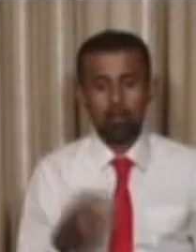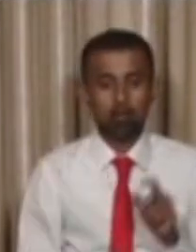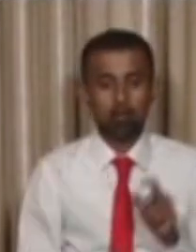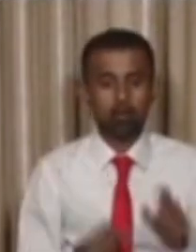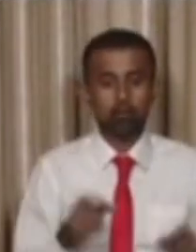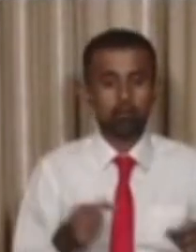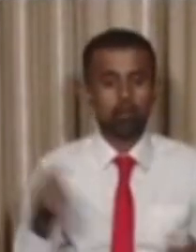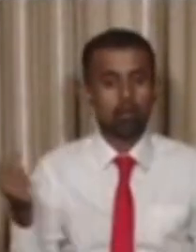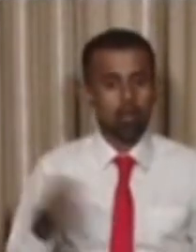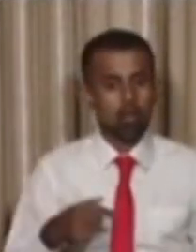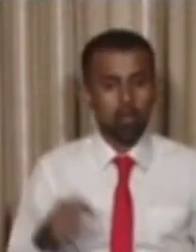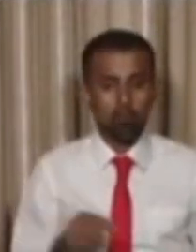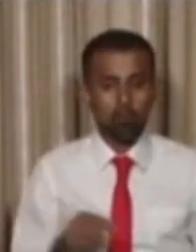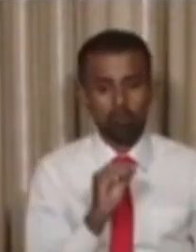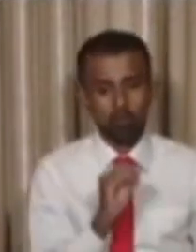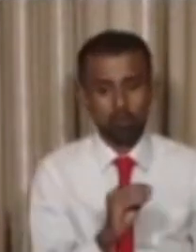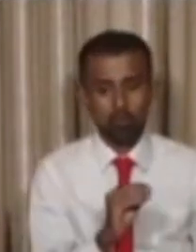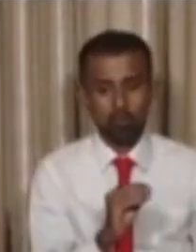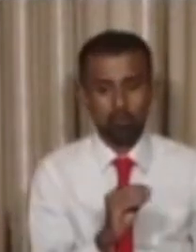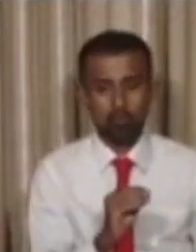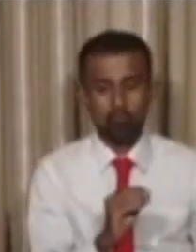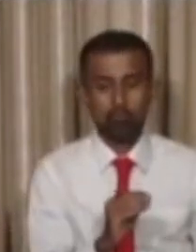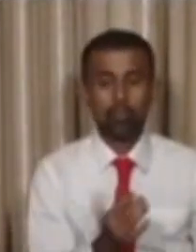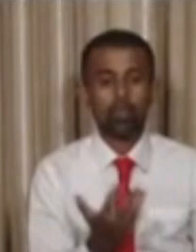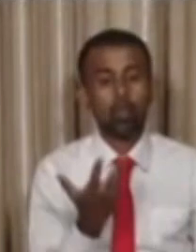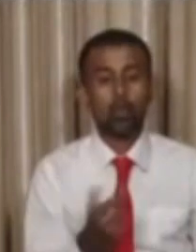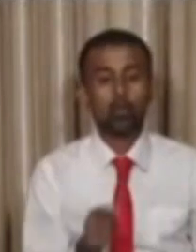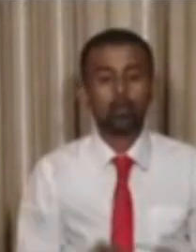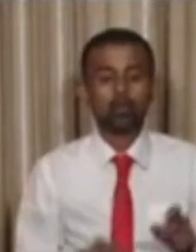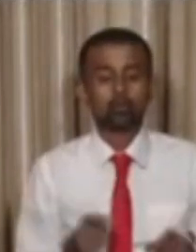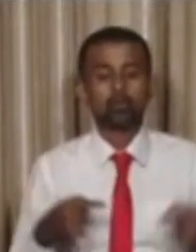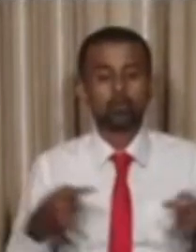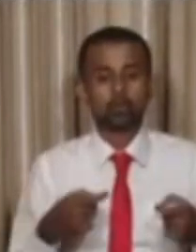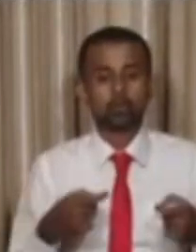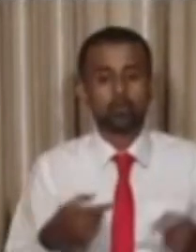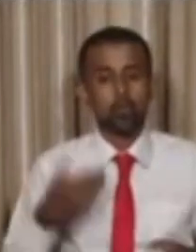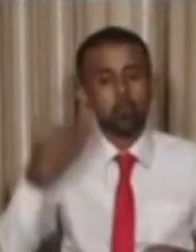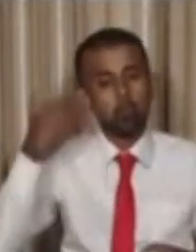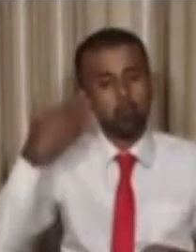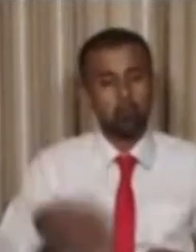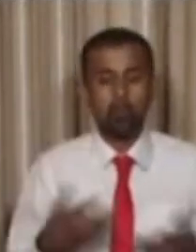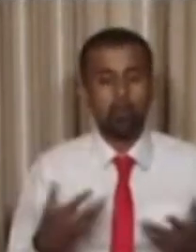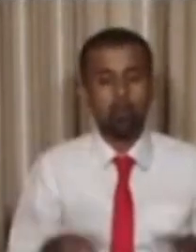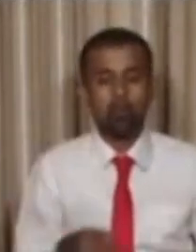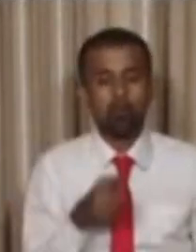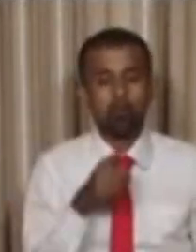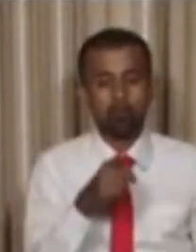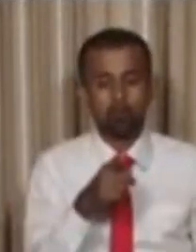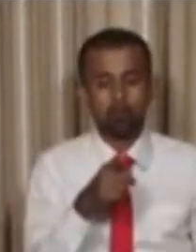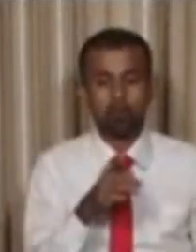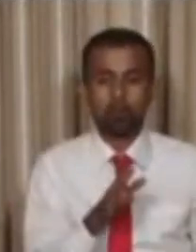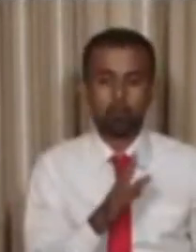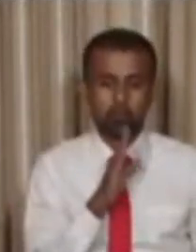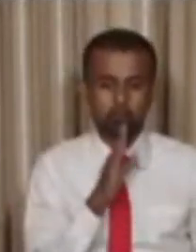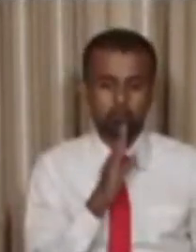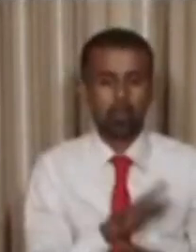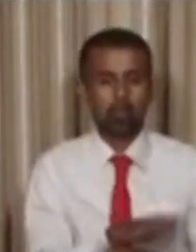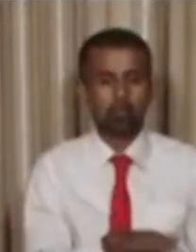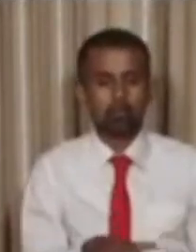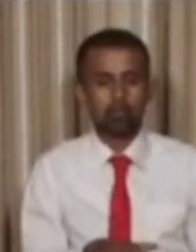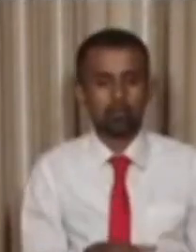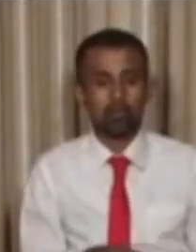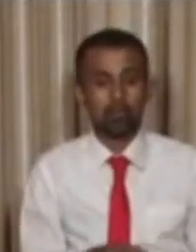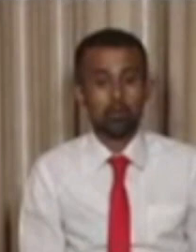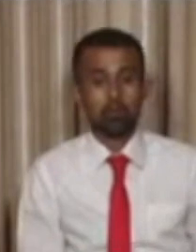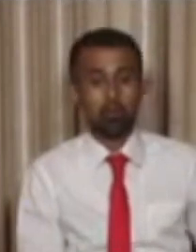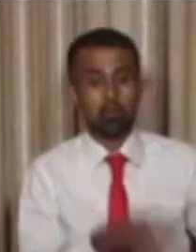வரிசையிலே கஞ்சிக்காக நின்ற குழந்தைகள் மீது பராஜ் குண்டுகளை வீசி அந்த குழந்தைகள் கொல்லப்பட்டார்கள். இவ்வளவும் இந்த மண்ணிலே நடைபெற்றது. இது